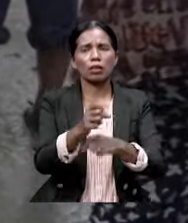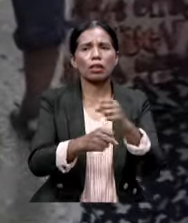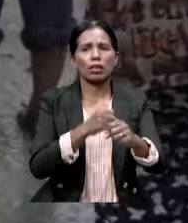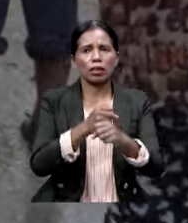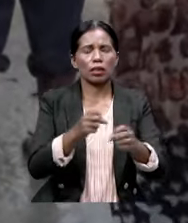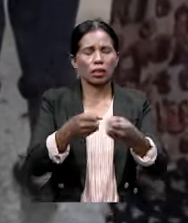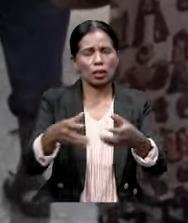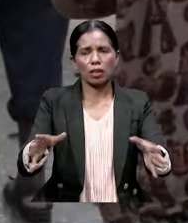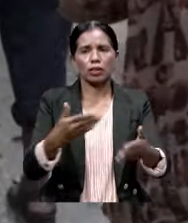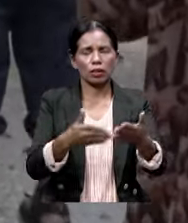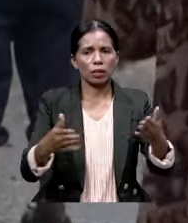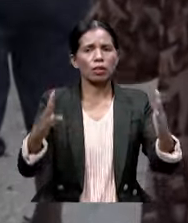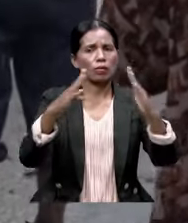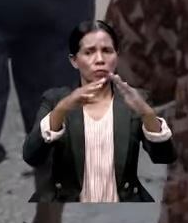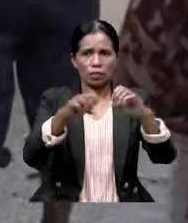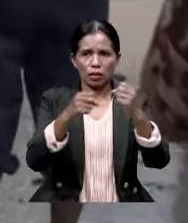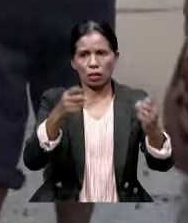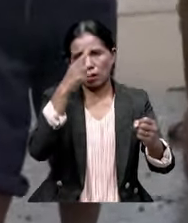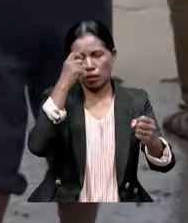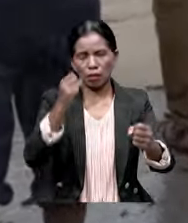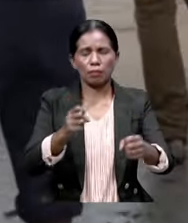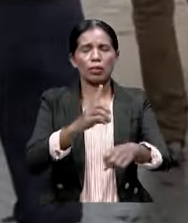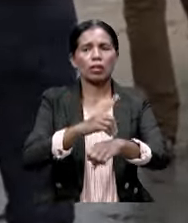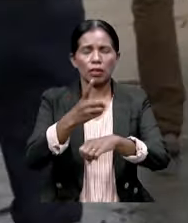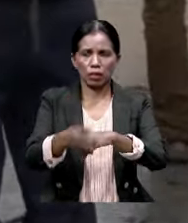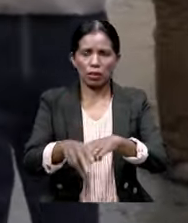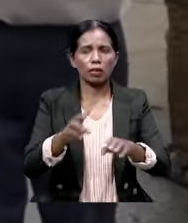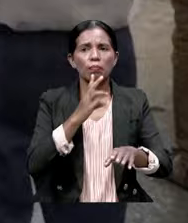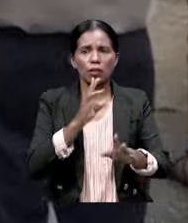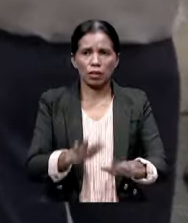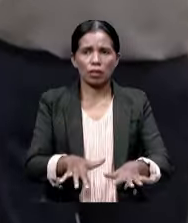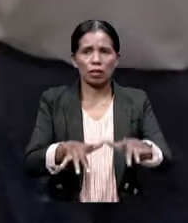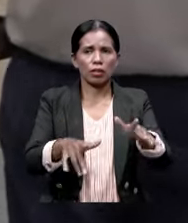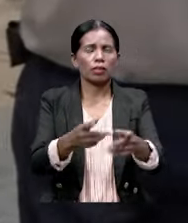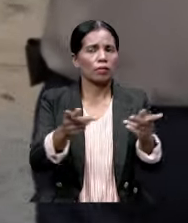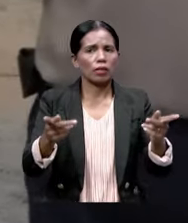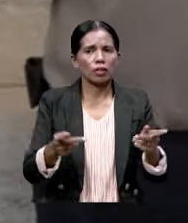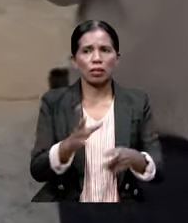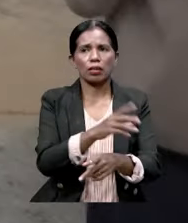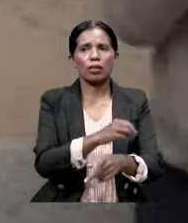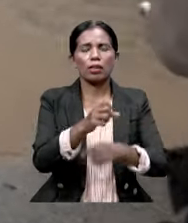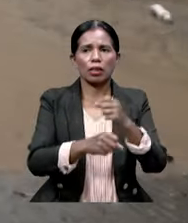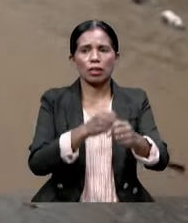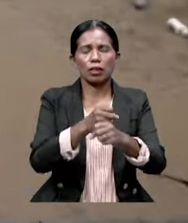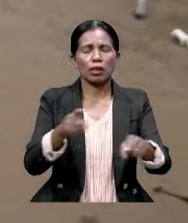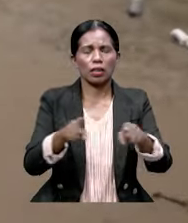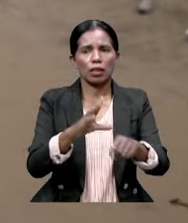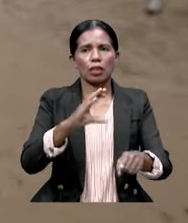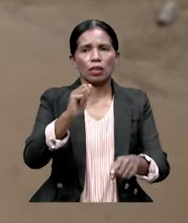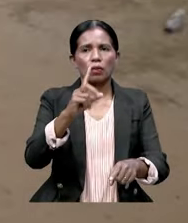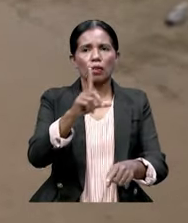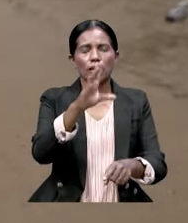lakon sasan no uma hetang estraga tamba inundasaun. Area sira nebe komunidade sofre liu ba inundasaun kadatinan. Tinan magkaikoli,